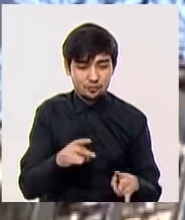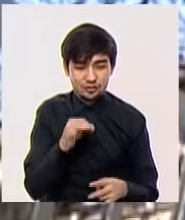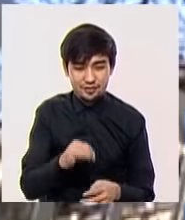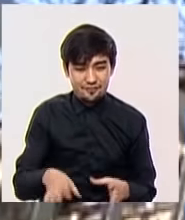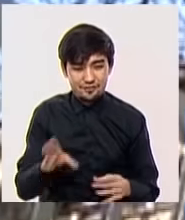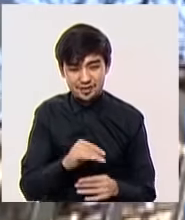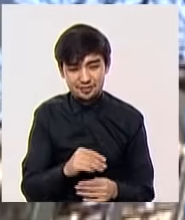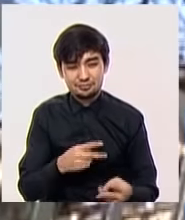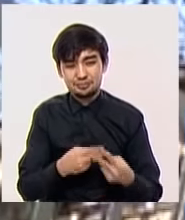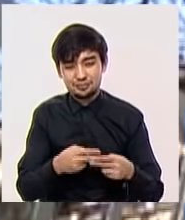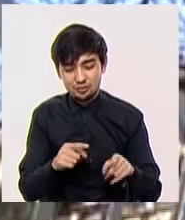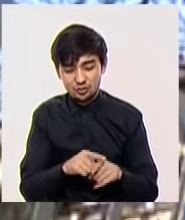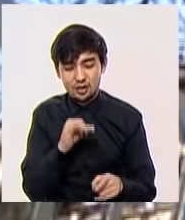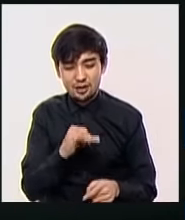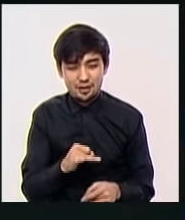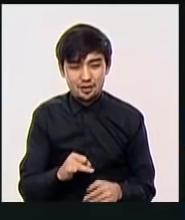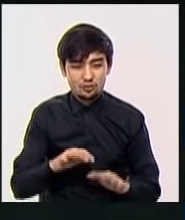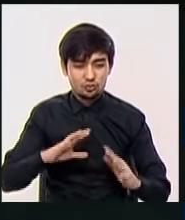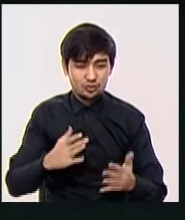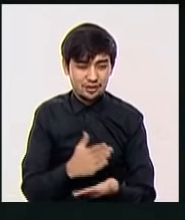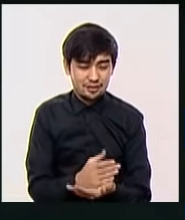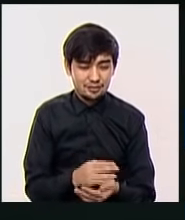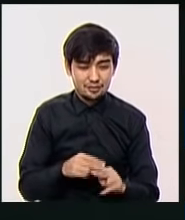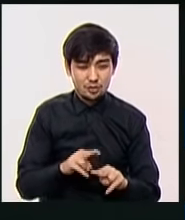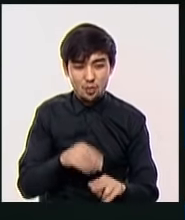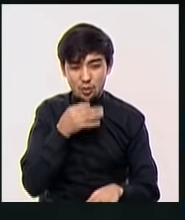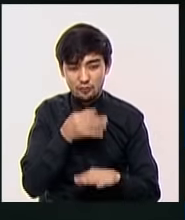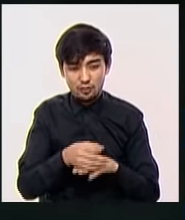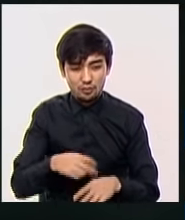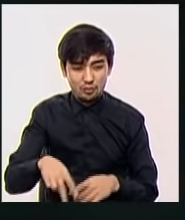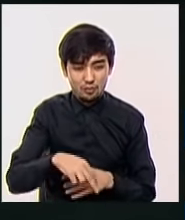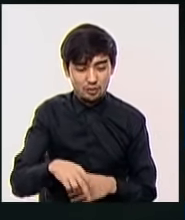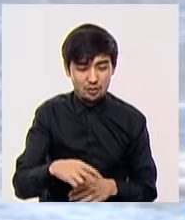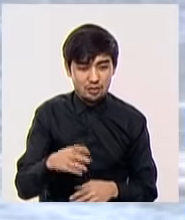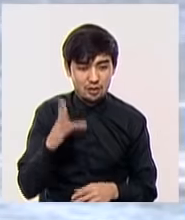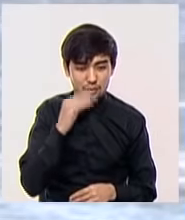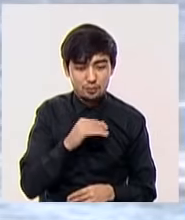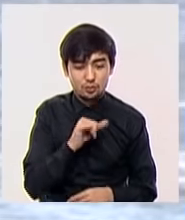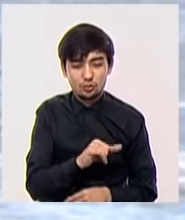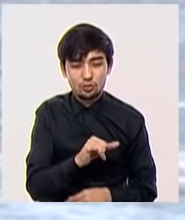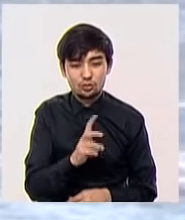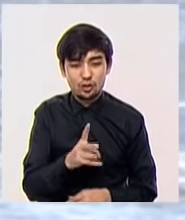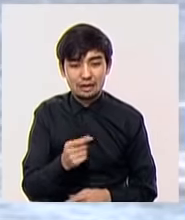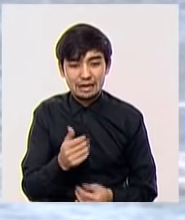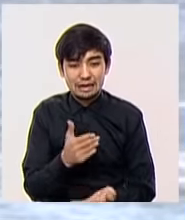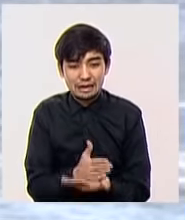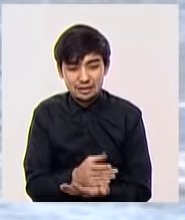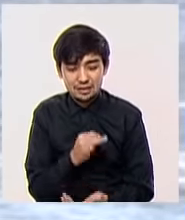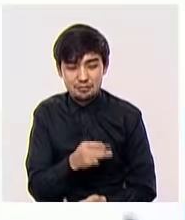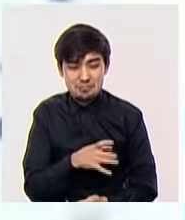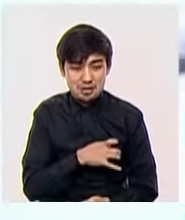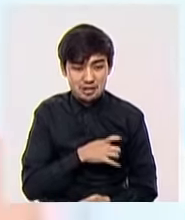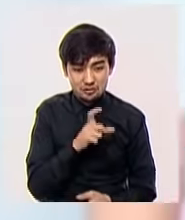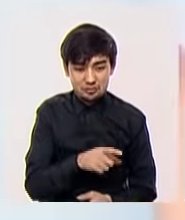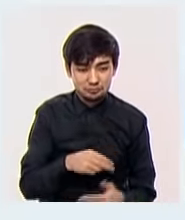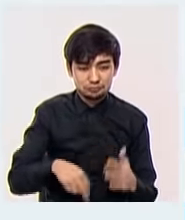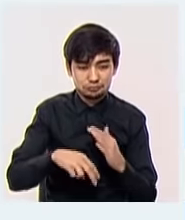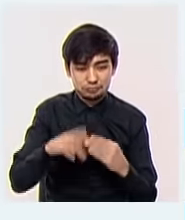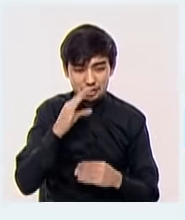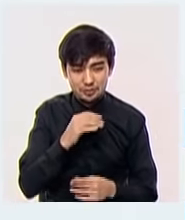все без исключения ведь порой происходит так что избегать ответственности получается у тех кто имеет деньги и положения видя это